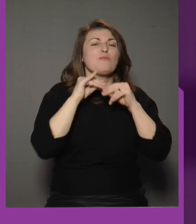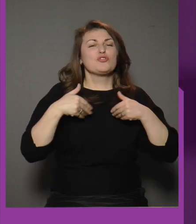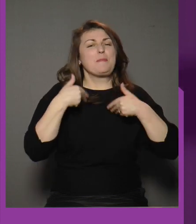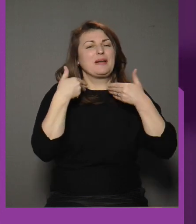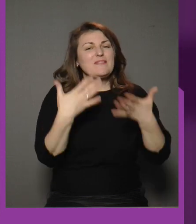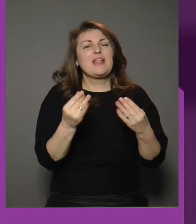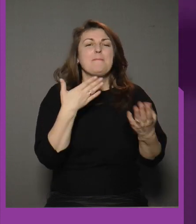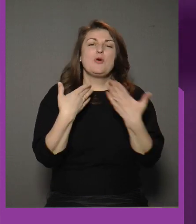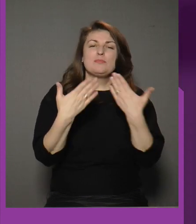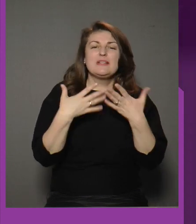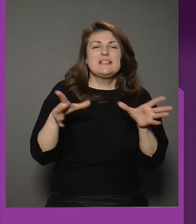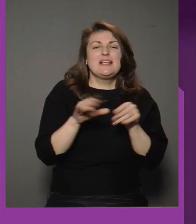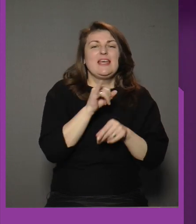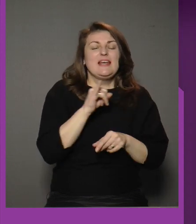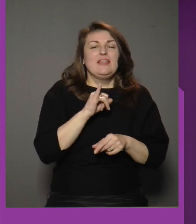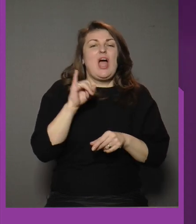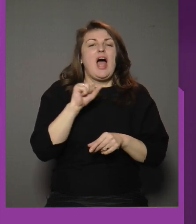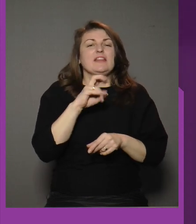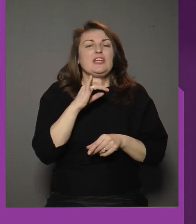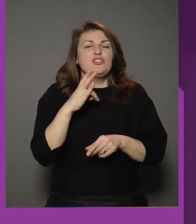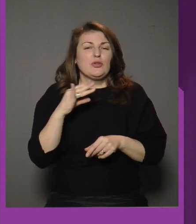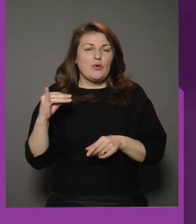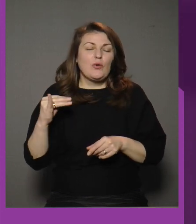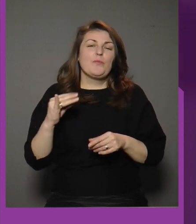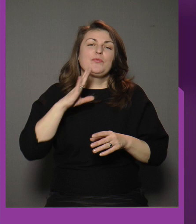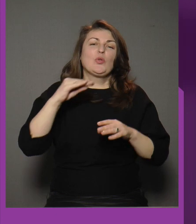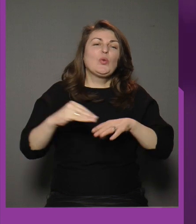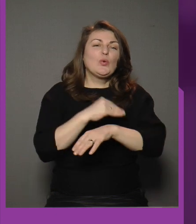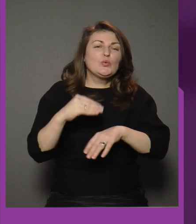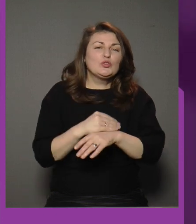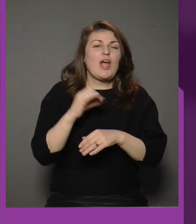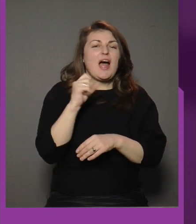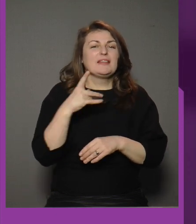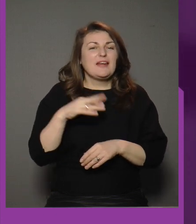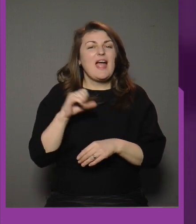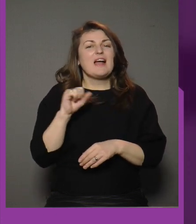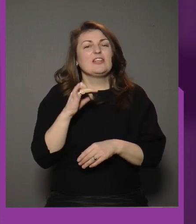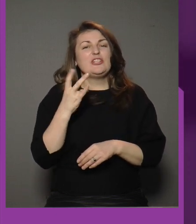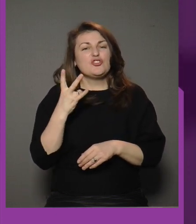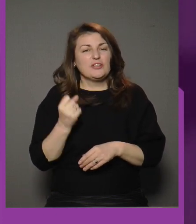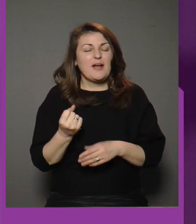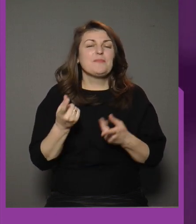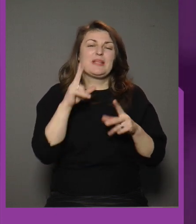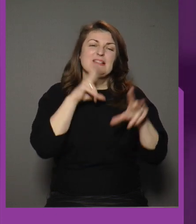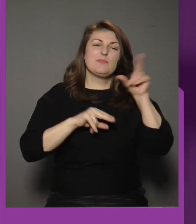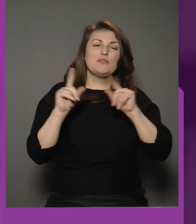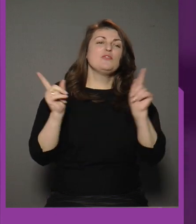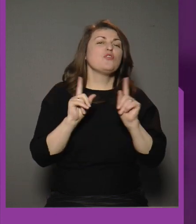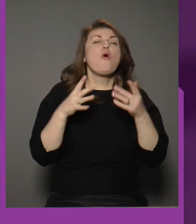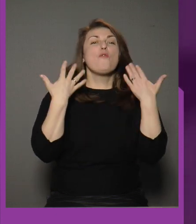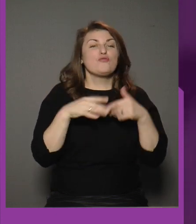і поспілкуватися з Іриною Андрійшиною, дружиною Андрія Андрійшина. Тож, сподіваюся, що вже